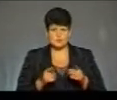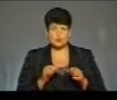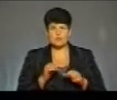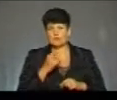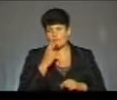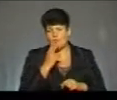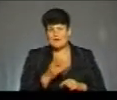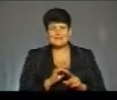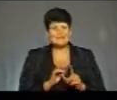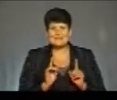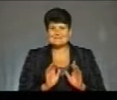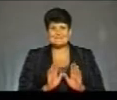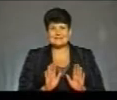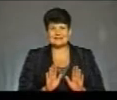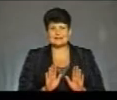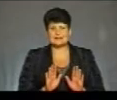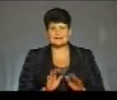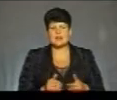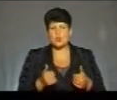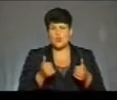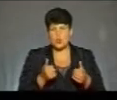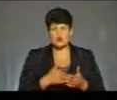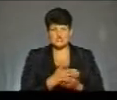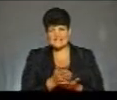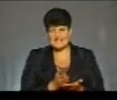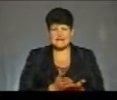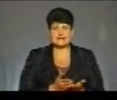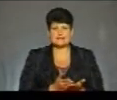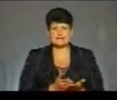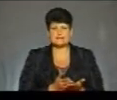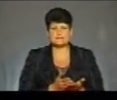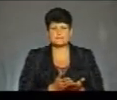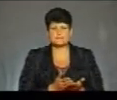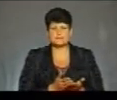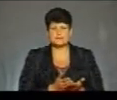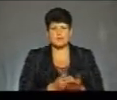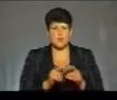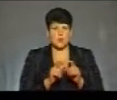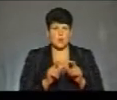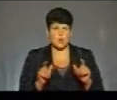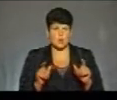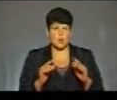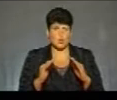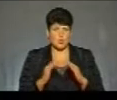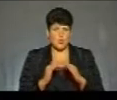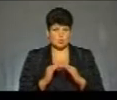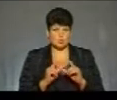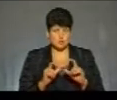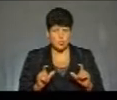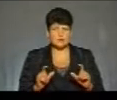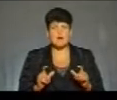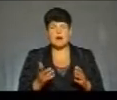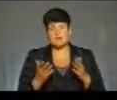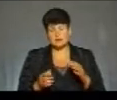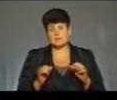побачити не тільки хороший, якісний корпус цієї школи, але